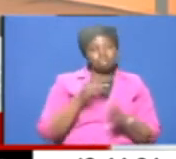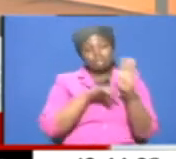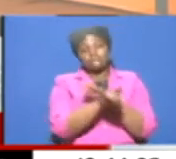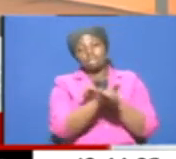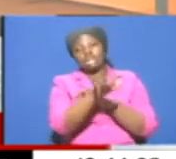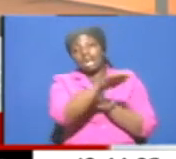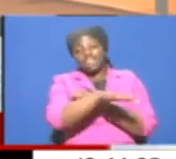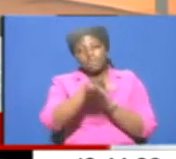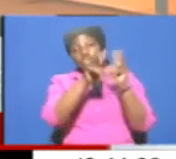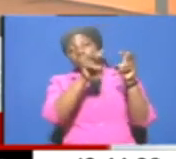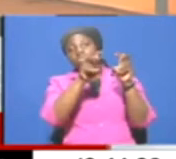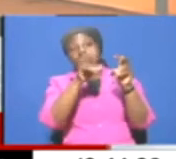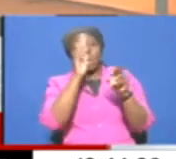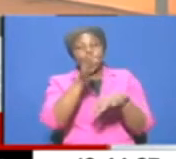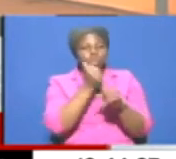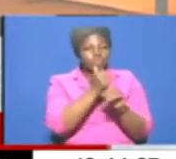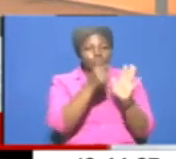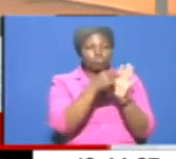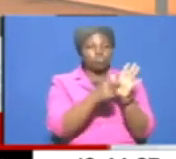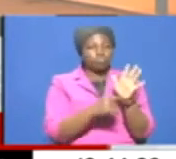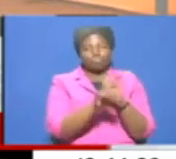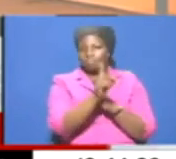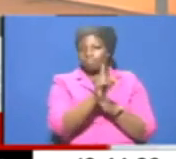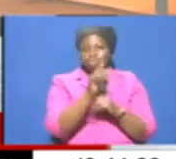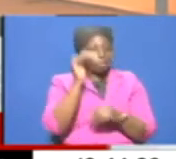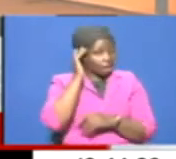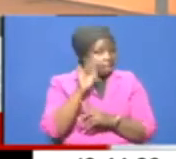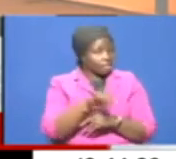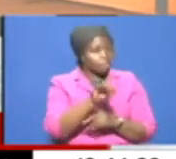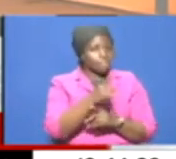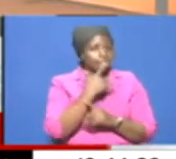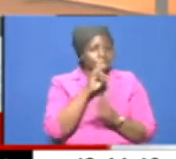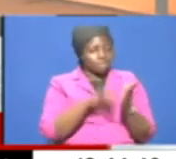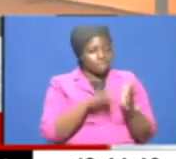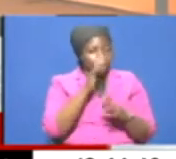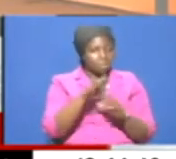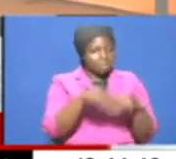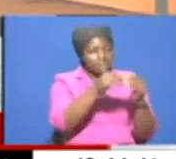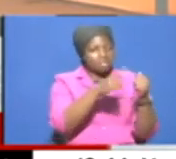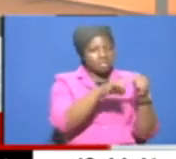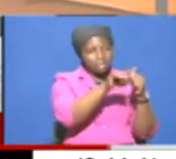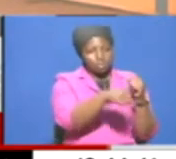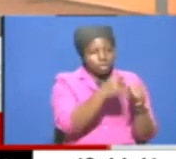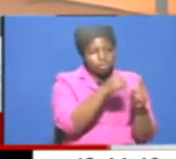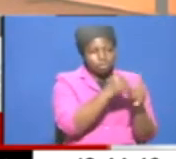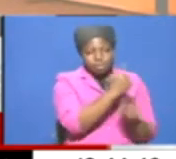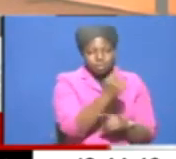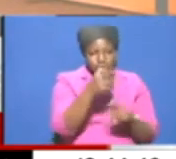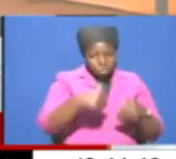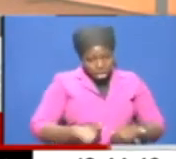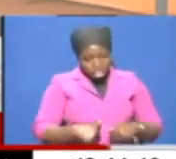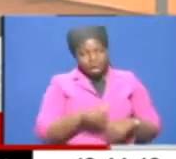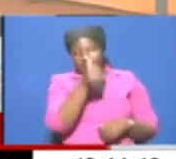mazingira nitafanya hivi na vile na vile. Utawasikia wanasema kwamba nitatoa shilingi 6,000 kwa kila kijana, mwingine anasema nitaboresha